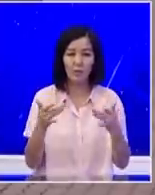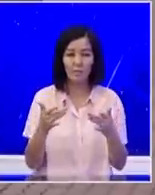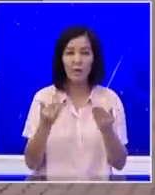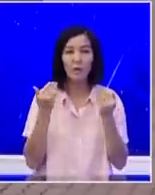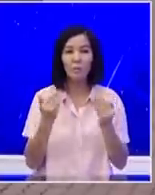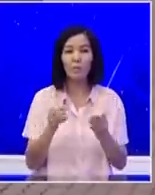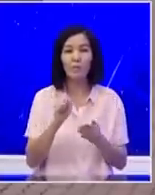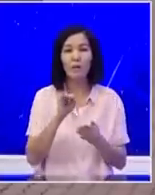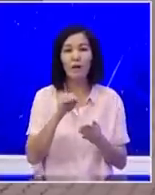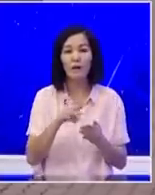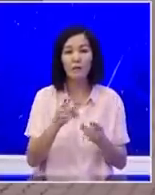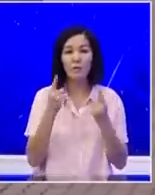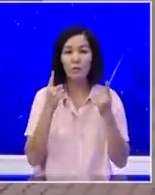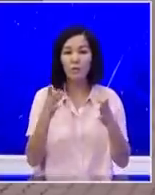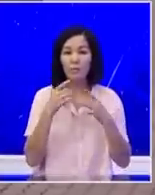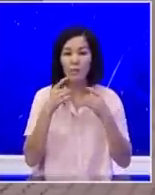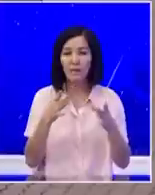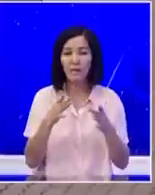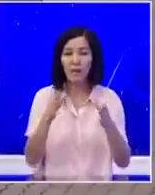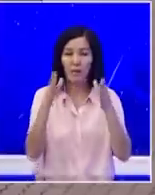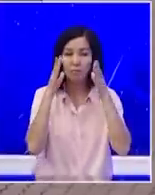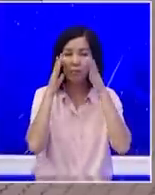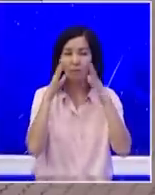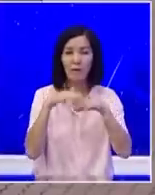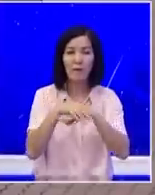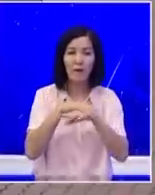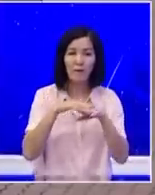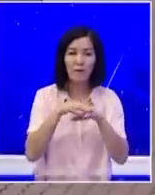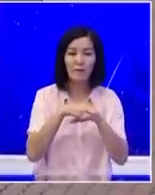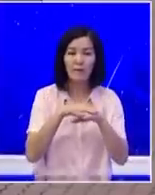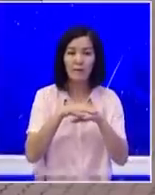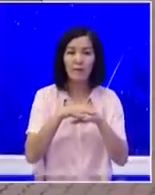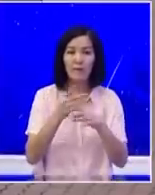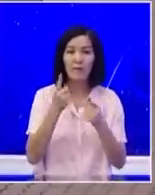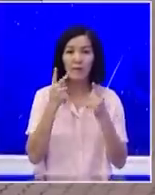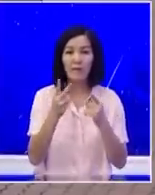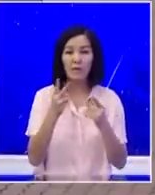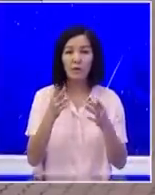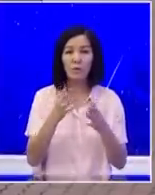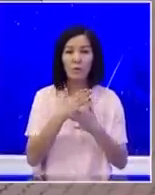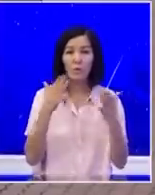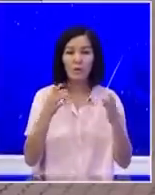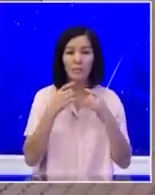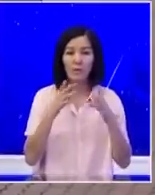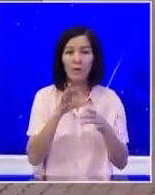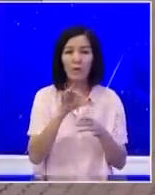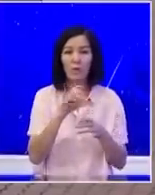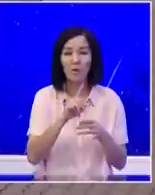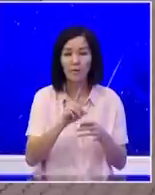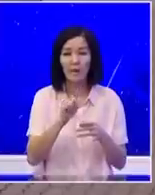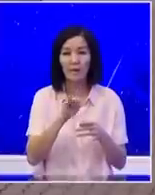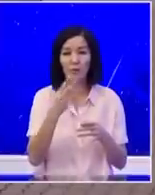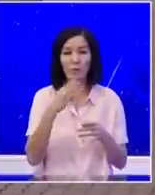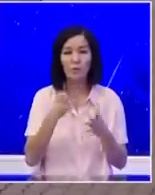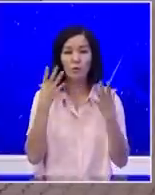Бүгін айт, бүгін ұлық мереке, мұсылман адамның екі үлкен мерекесі болса, соның бірі міне ораза айт. 30 күн бойы